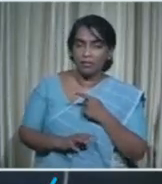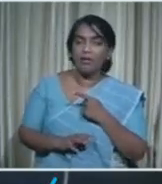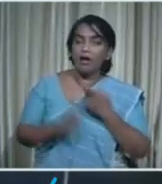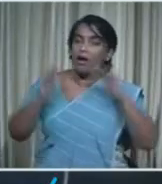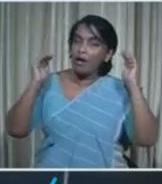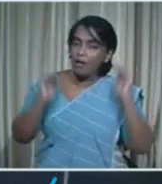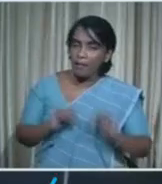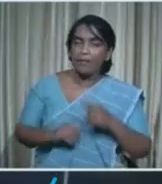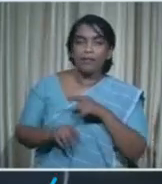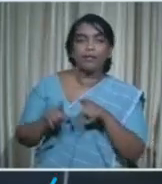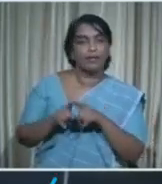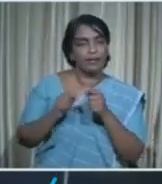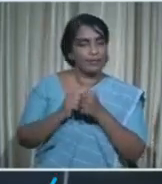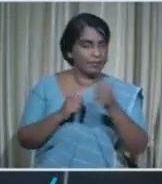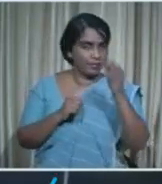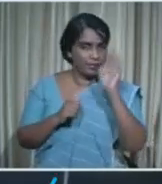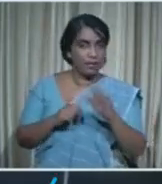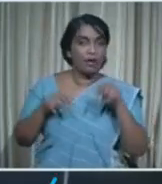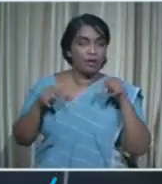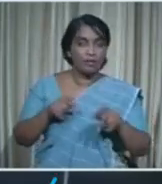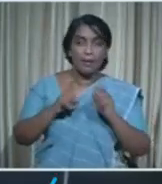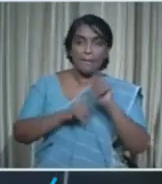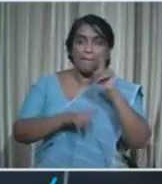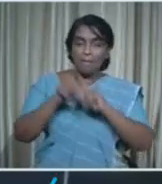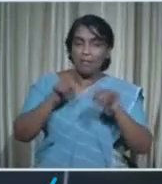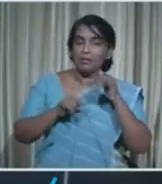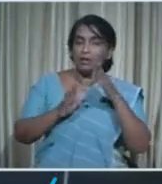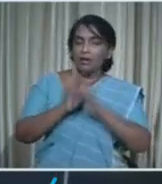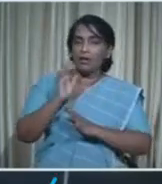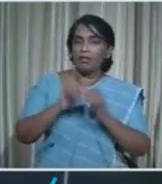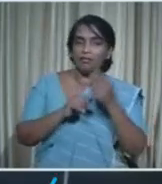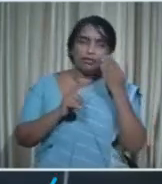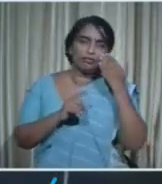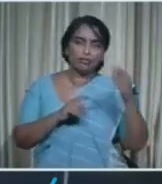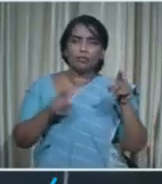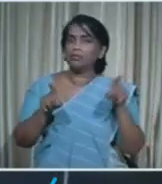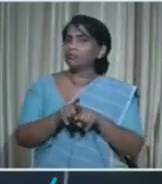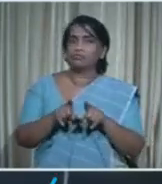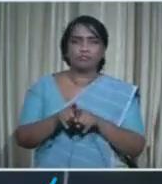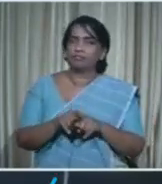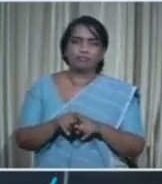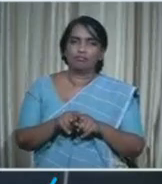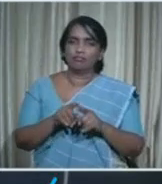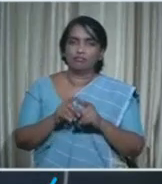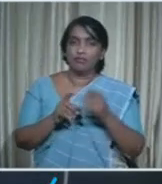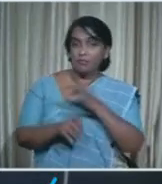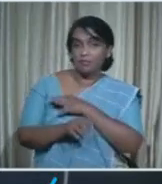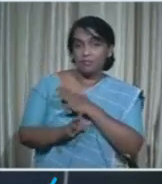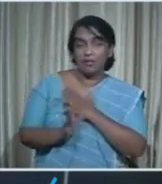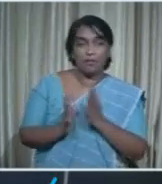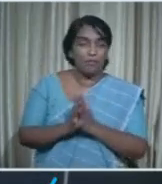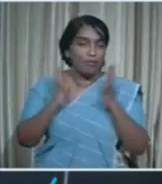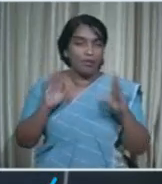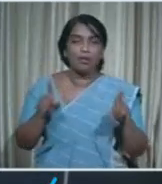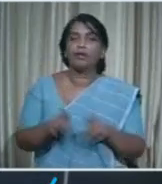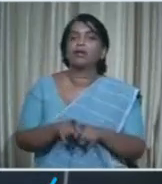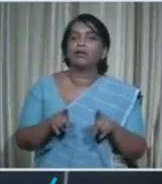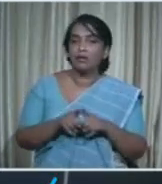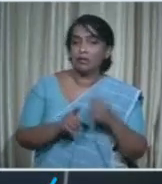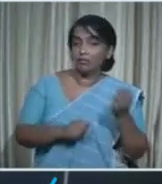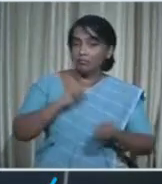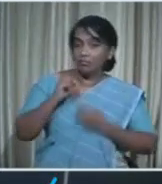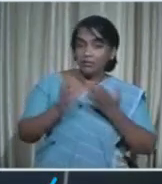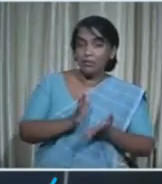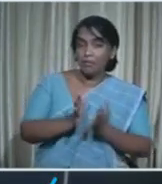अवमेन विधि अभी कटिदर अब पार्लमेंट समार मंत्री हसी दिमना अभी दिन वैरे वेडिवेन विधि तरह वेडिवेन